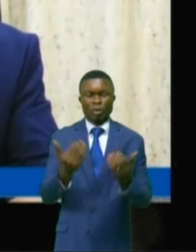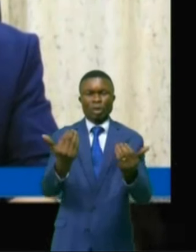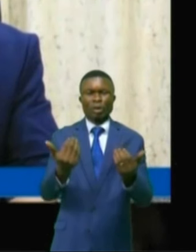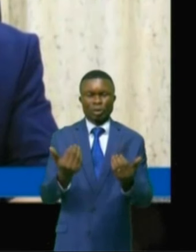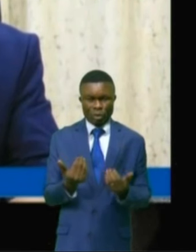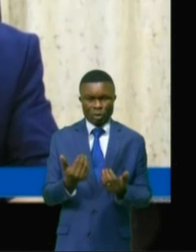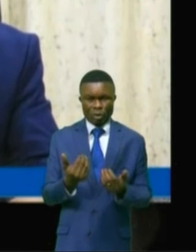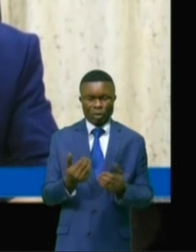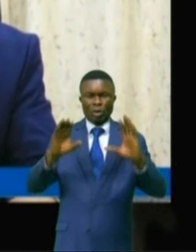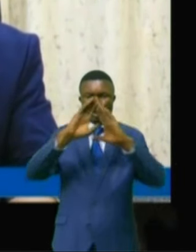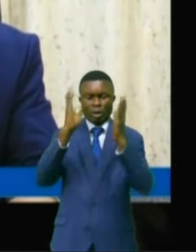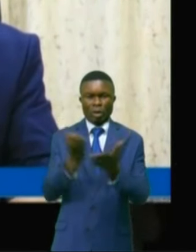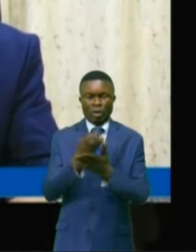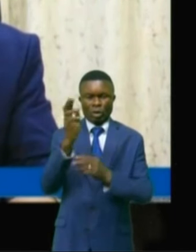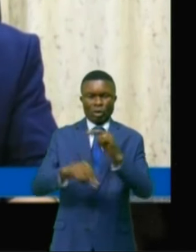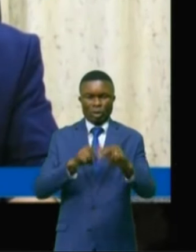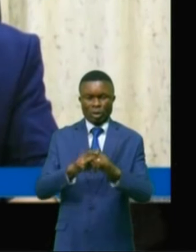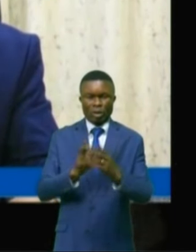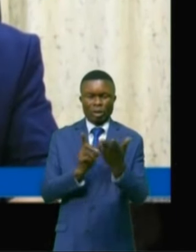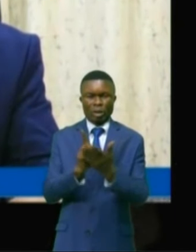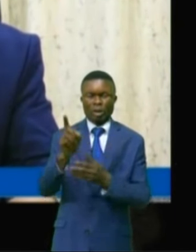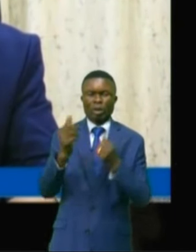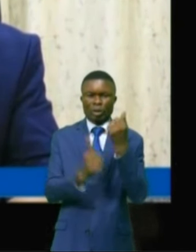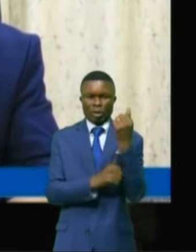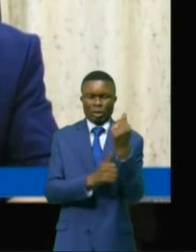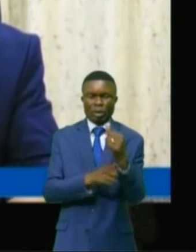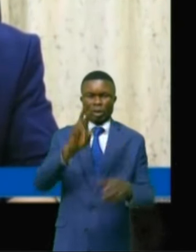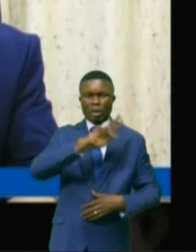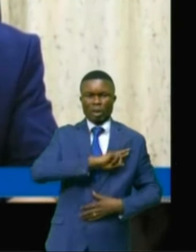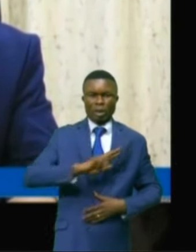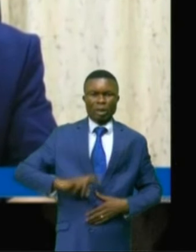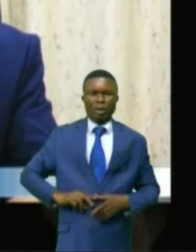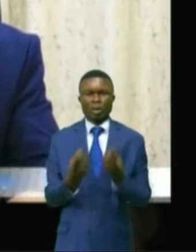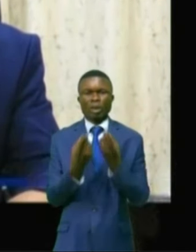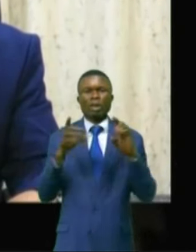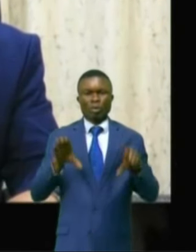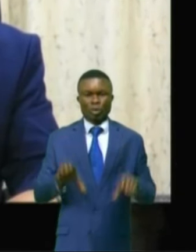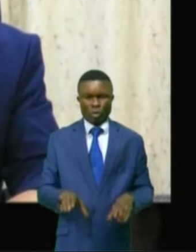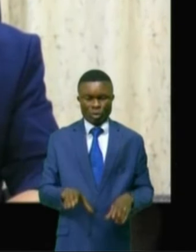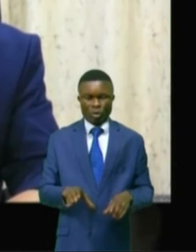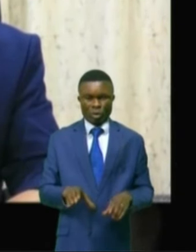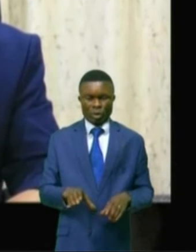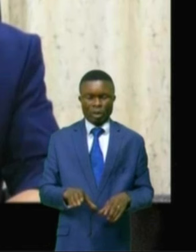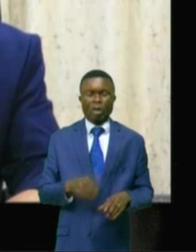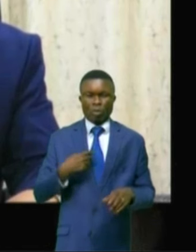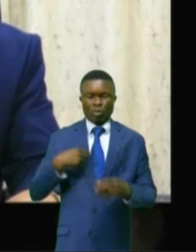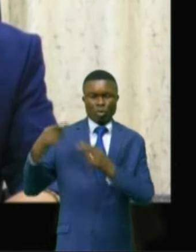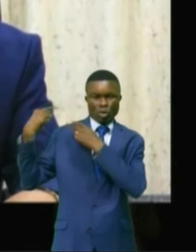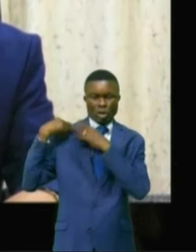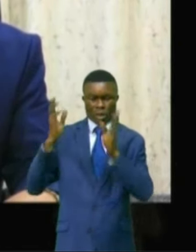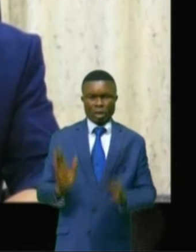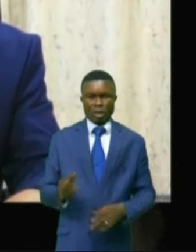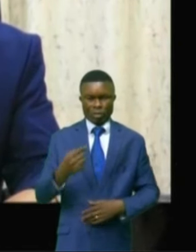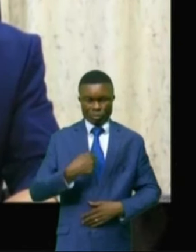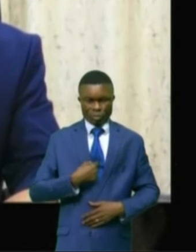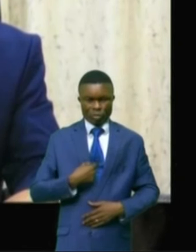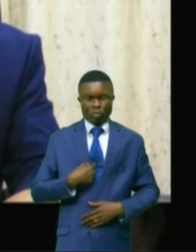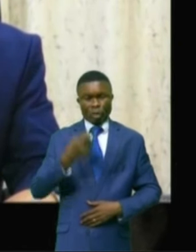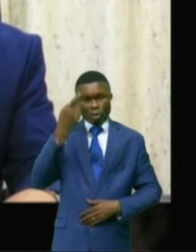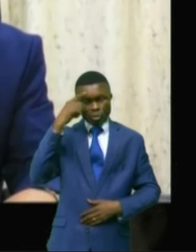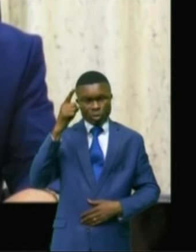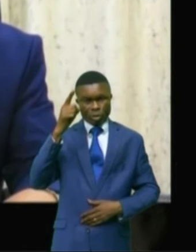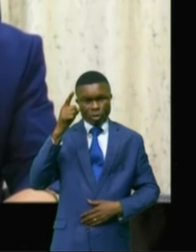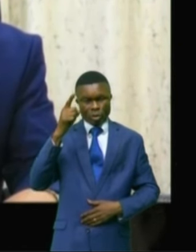de la Commission nationale des droits de l'homme de la République démocratique du Congo que je dirige, non seulement sur